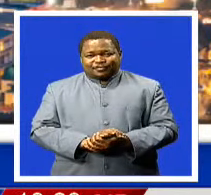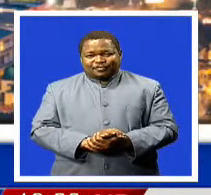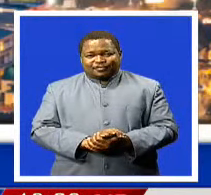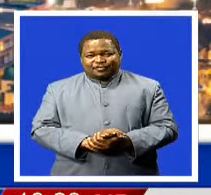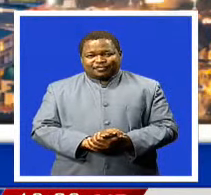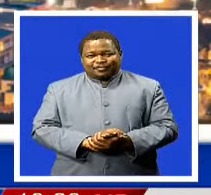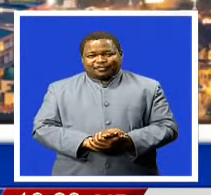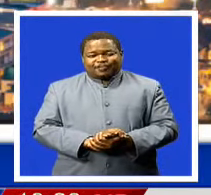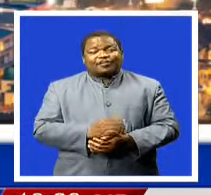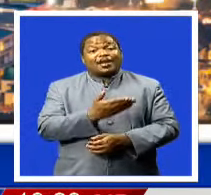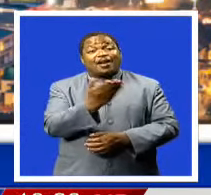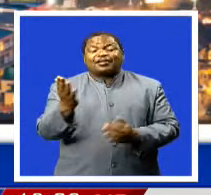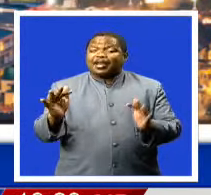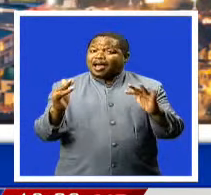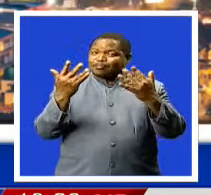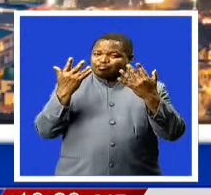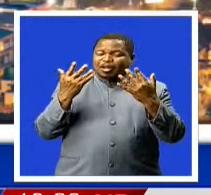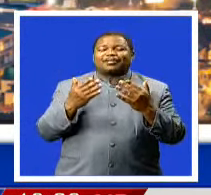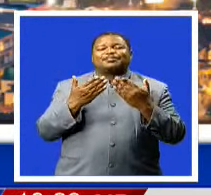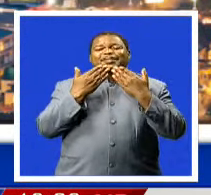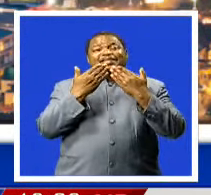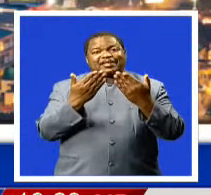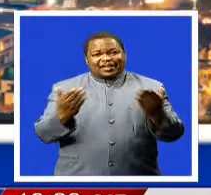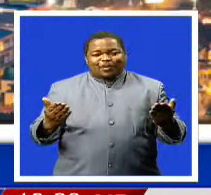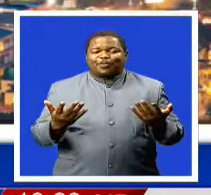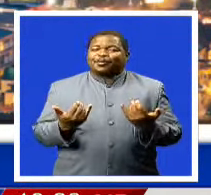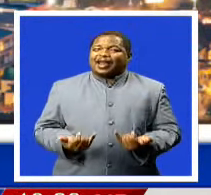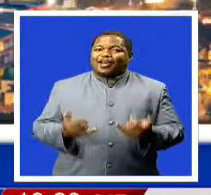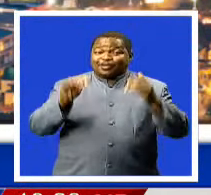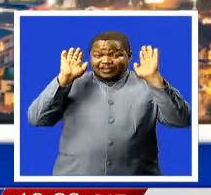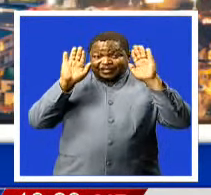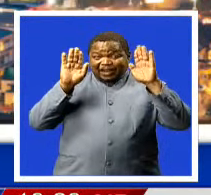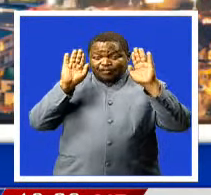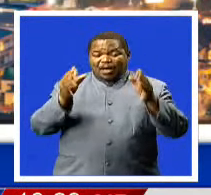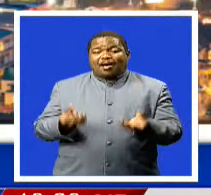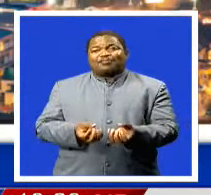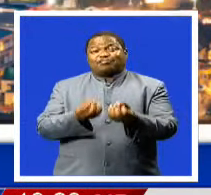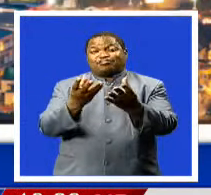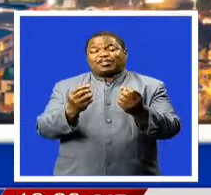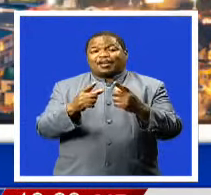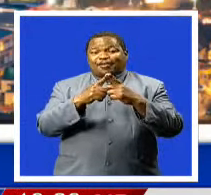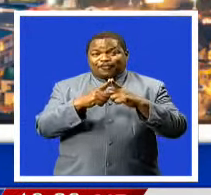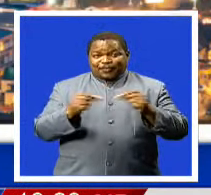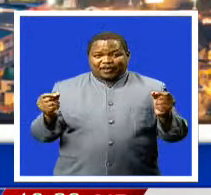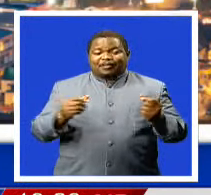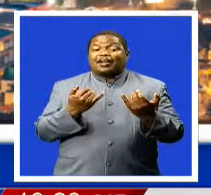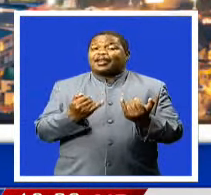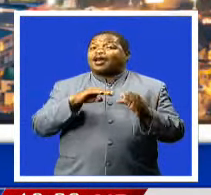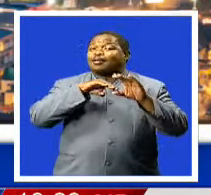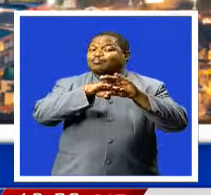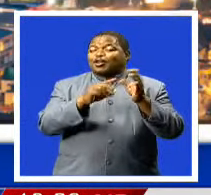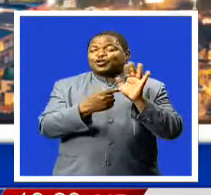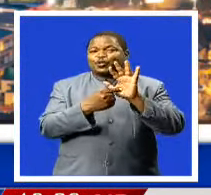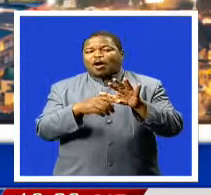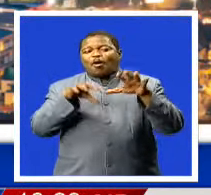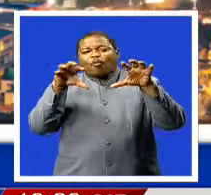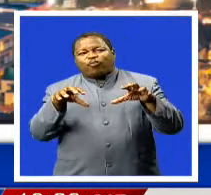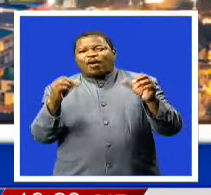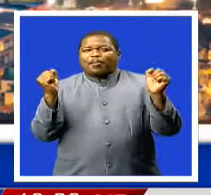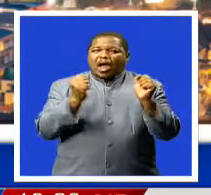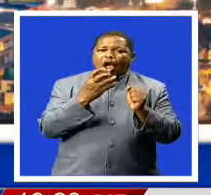Mbukeli siwakhulu ukuhlalisana nathi Tindzaba tensimbi yesikhombisa nibe nebusuku lobuhle lizinga lekushisa nekubanza lemadoloba